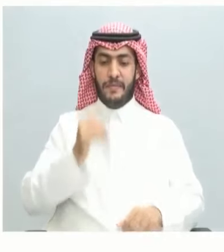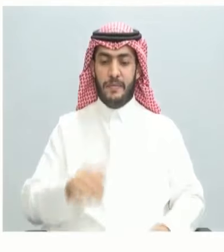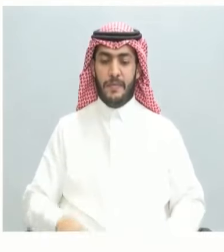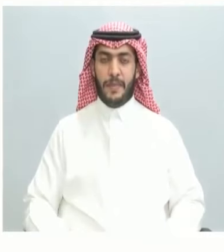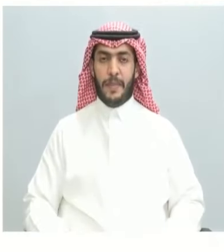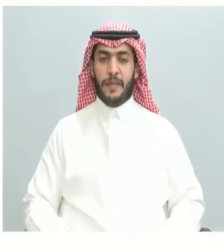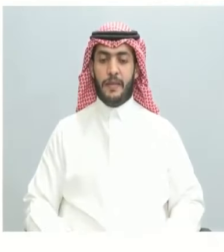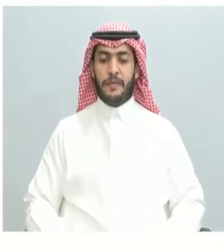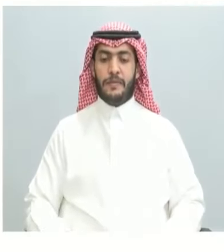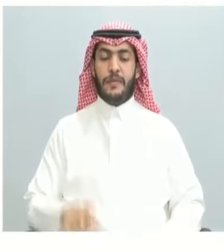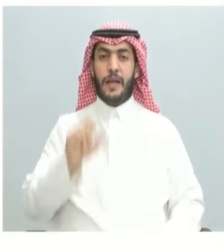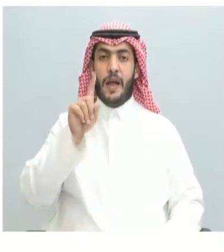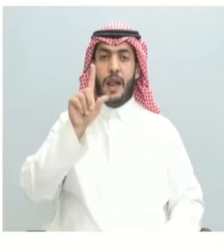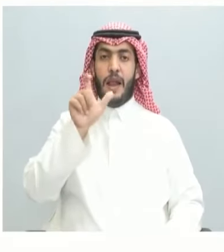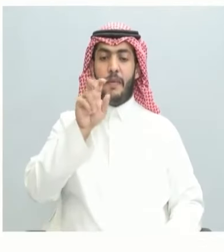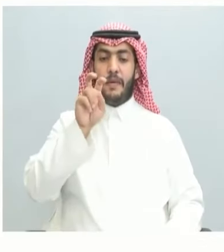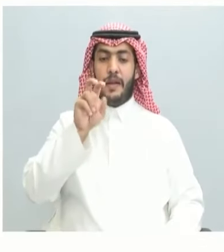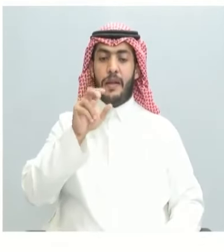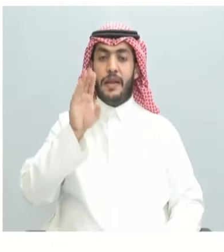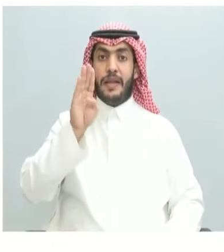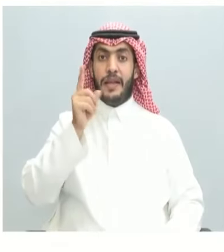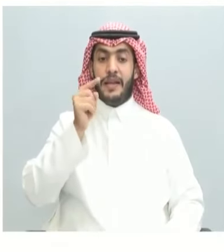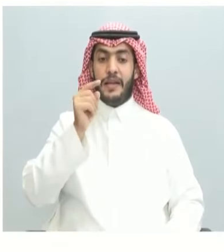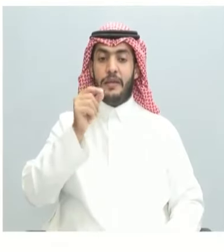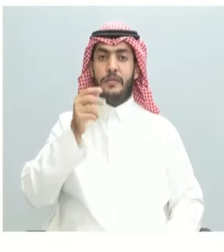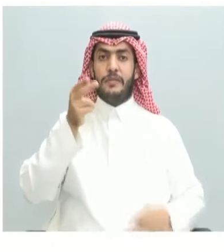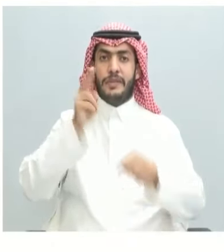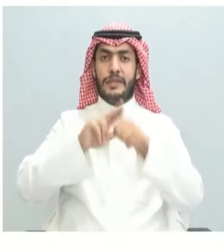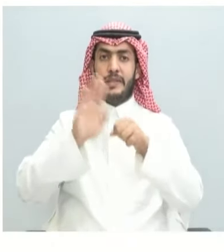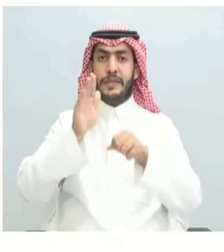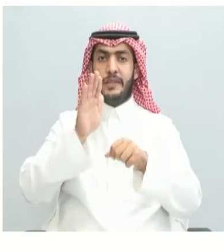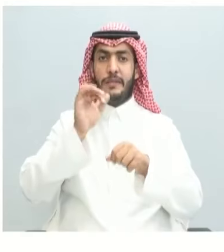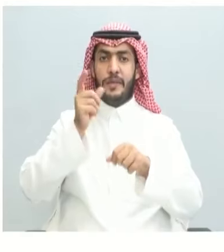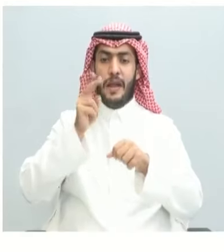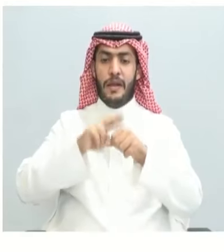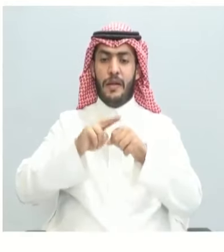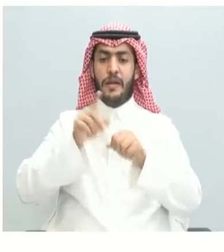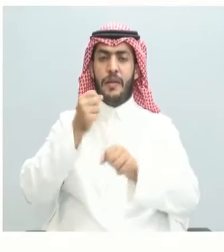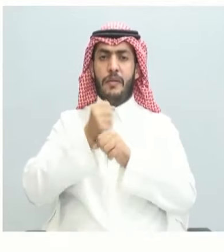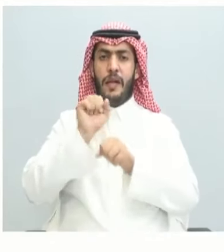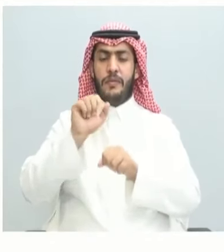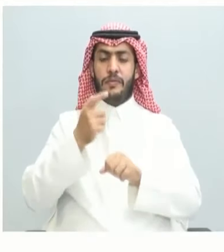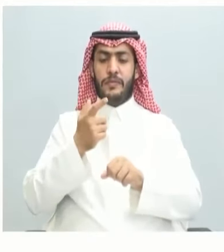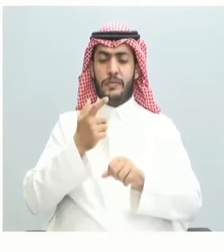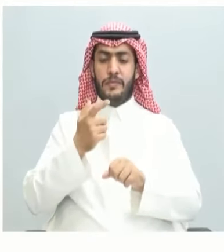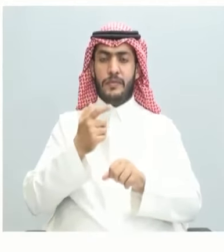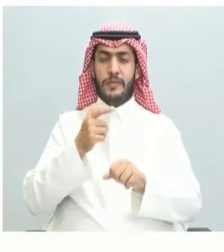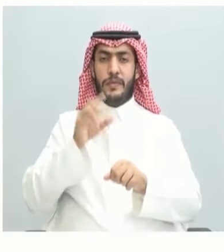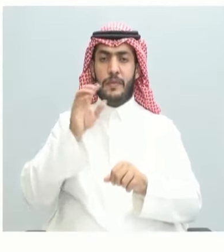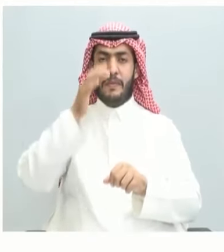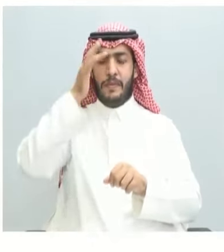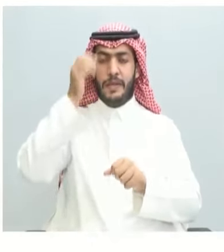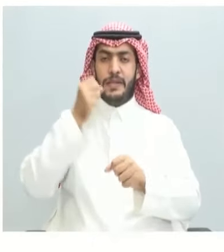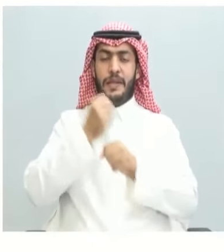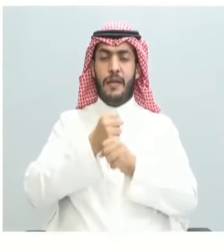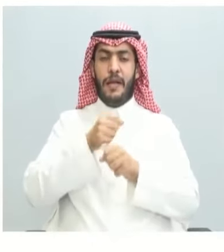اللبنات اولا لبنت كرر باستمرار في ماذا تستخدم هذه اللبنه نريد احيانا